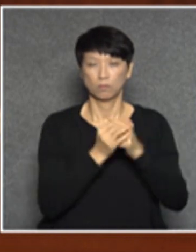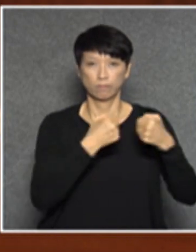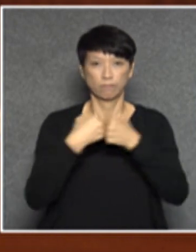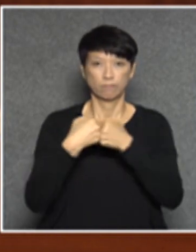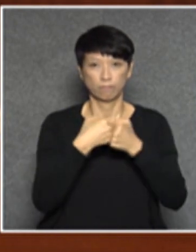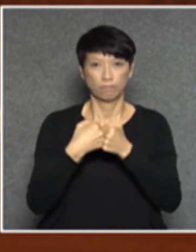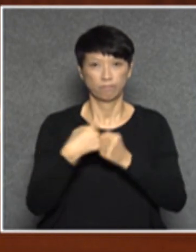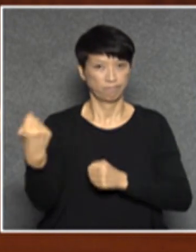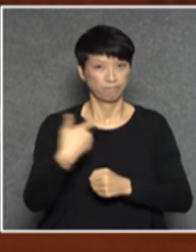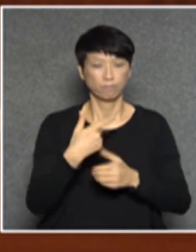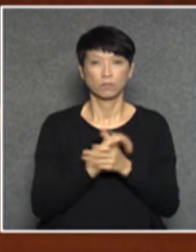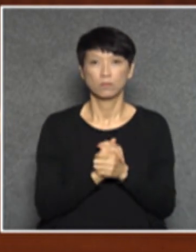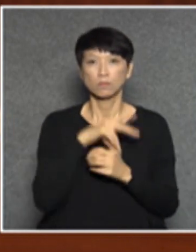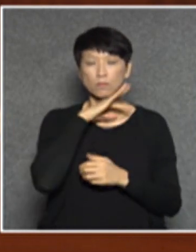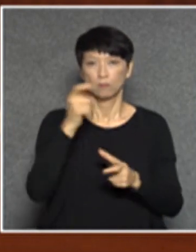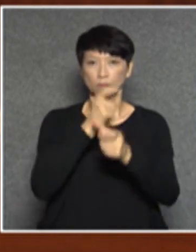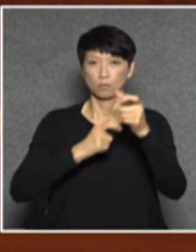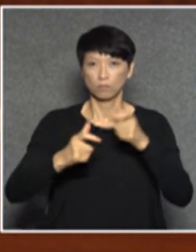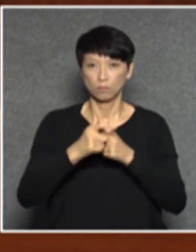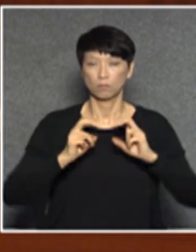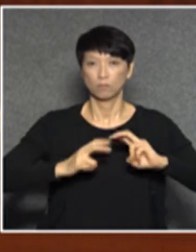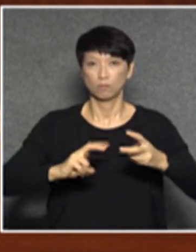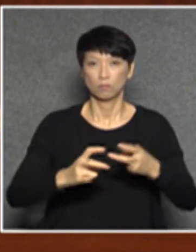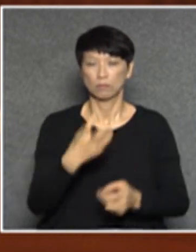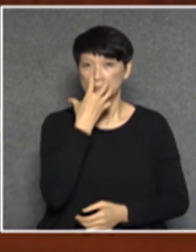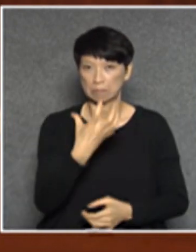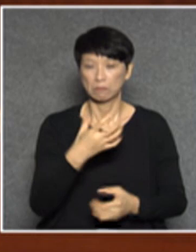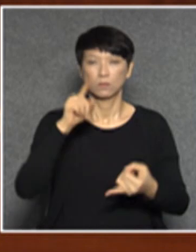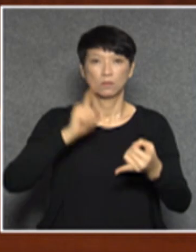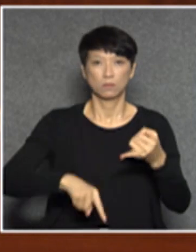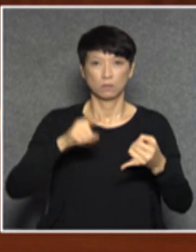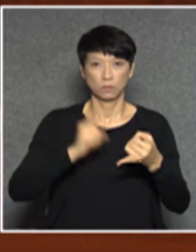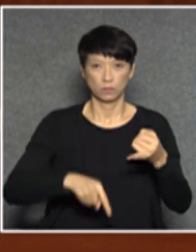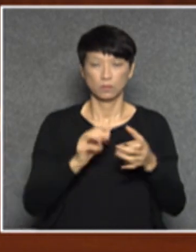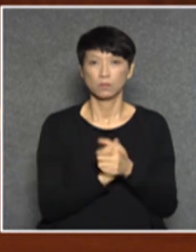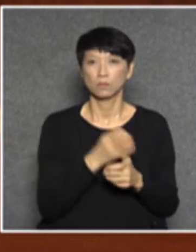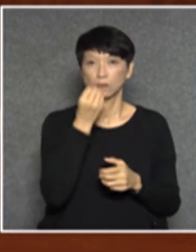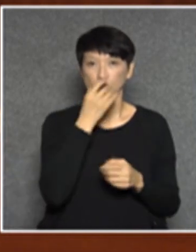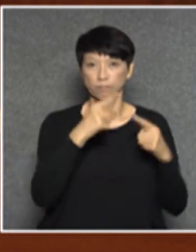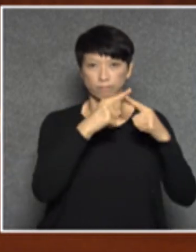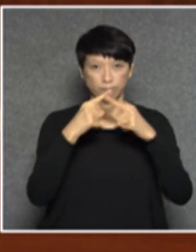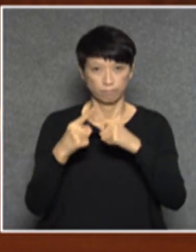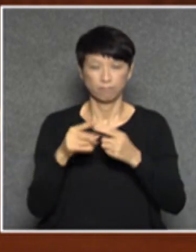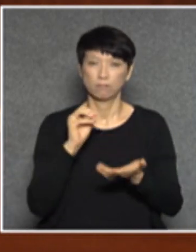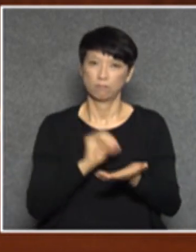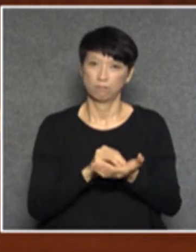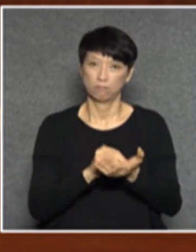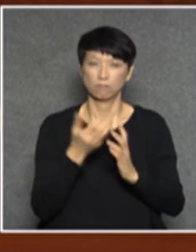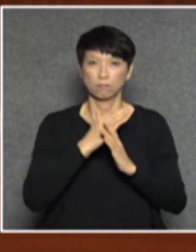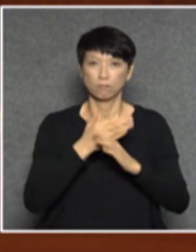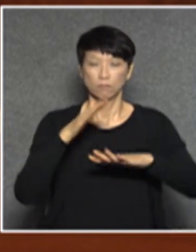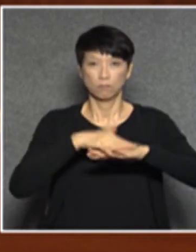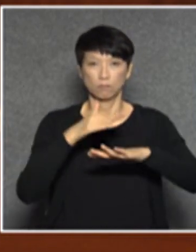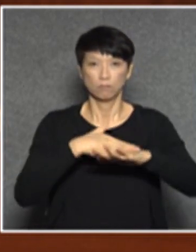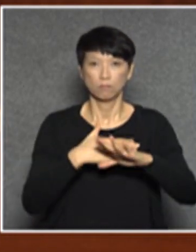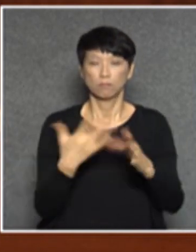果經濟發展受損，最終受害的是香港市民，尤其是剛畢業的